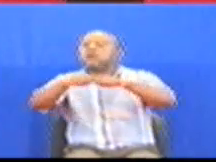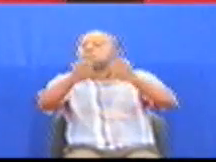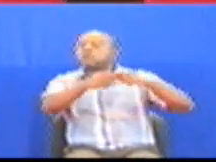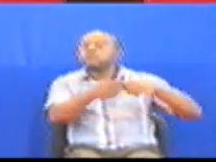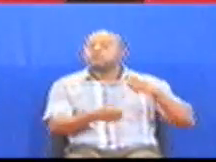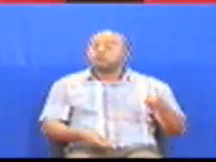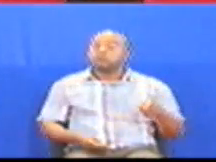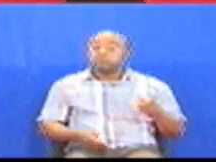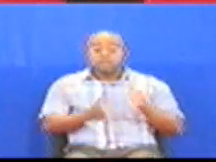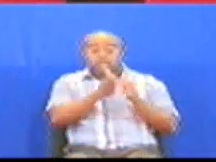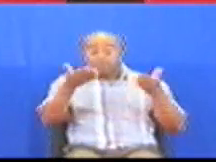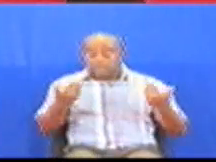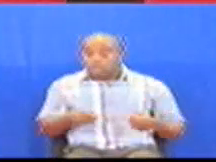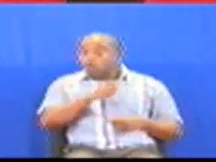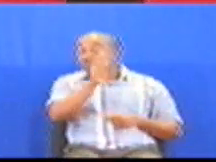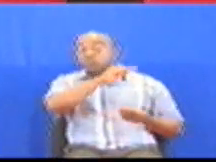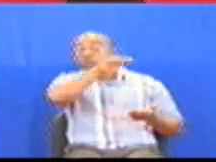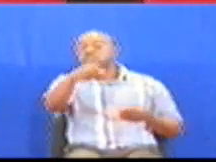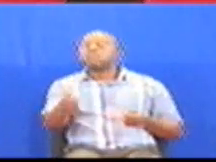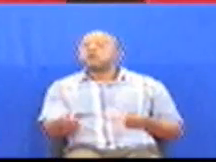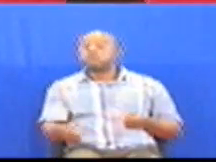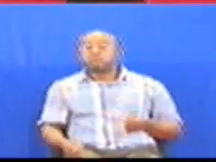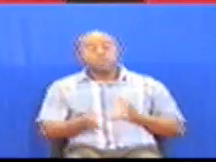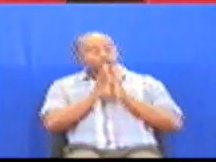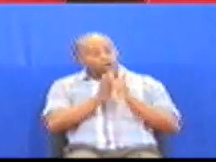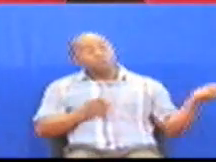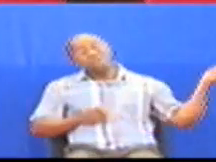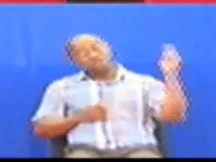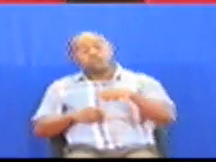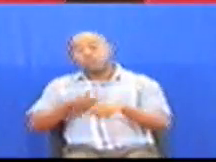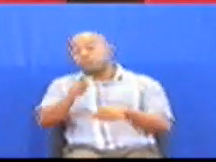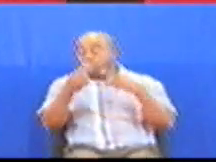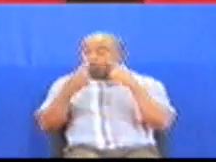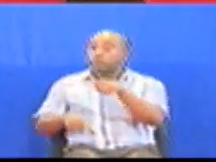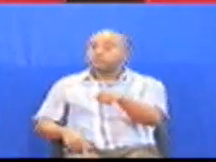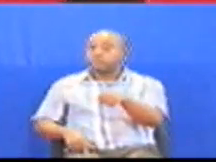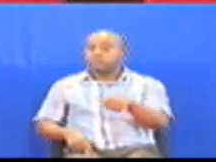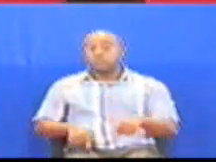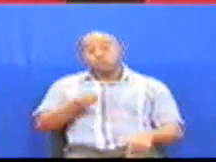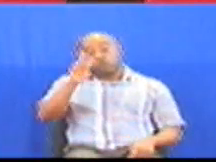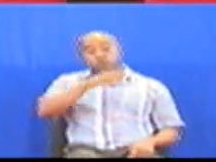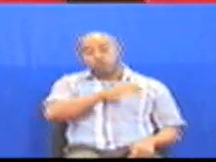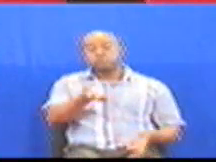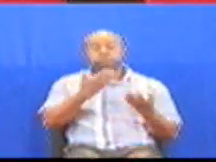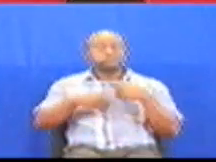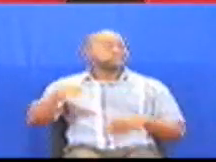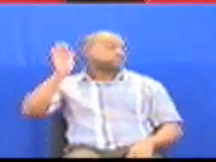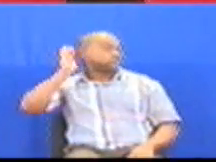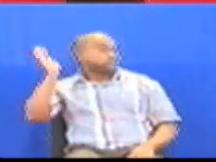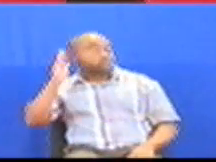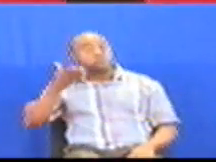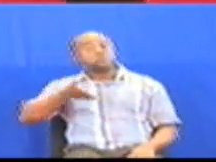hapa Mheshimiwa Waziri ni kwamba watu wako hawajafika. Nikuombe kwa heshima kubwa sana, najua waziri wewe ni msikivu, najua serikali